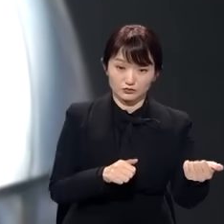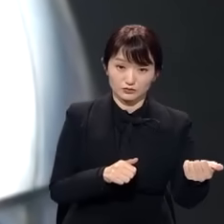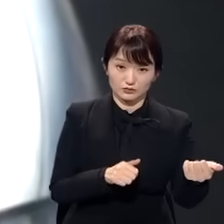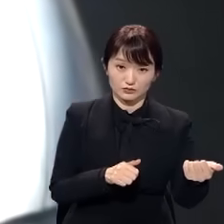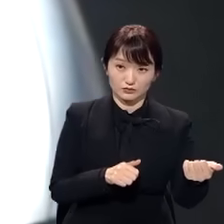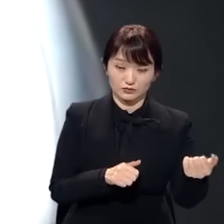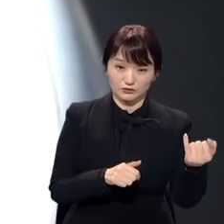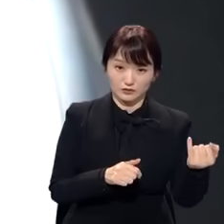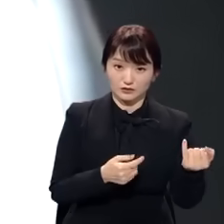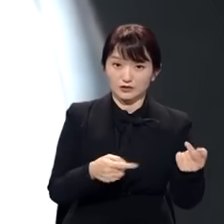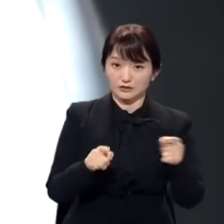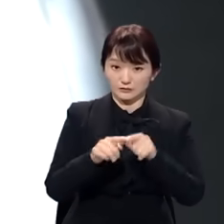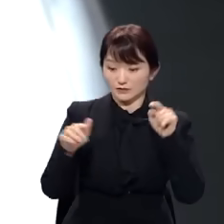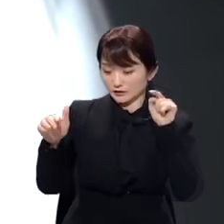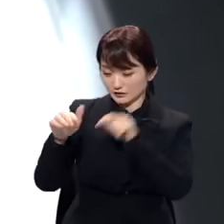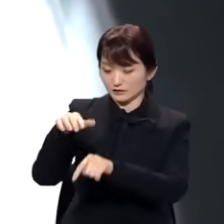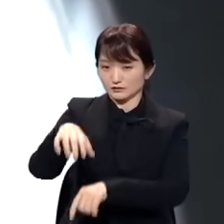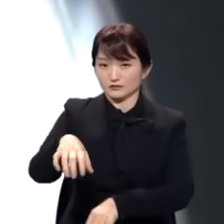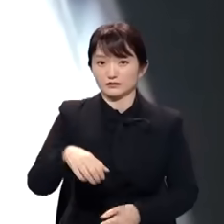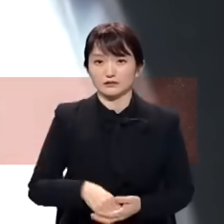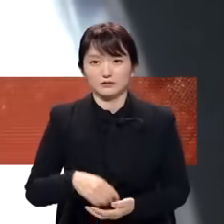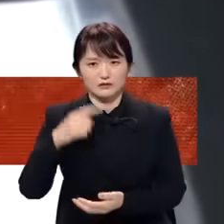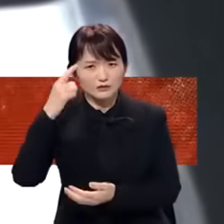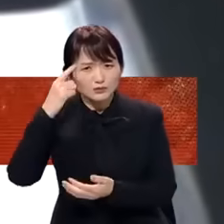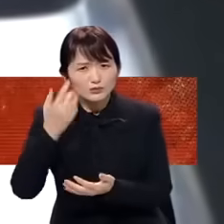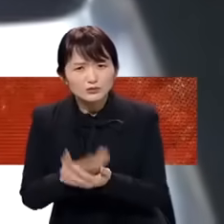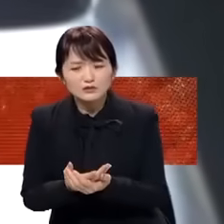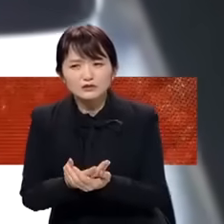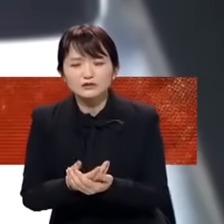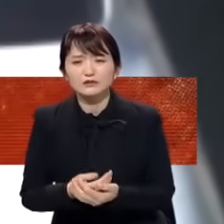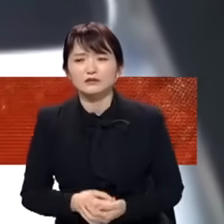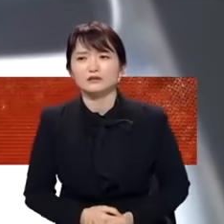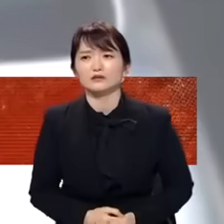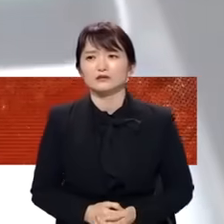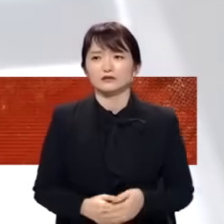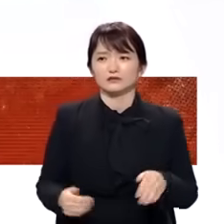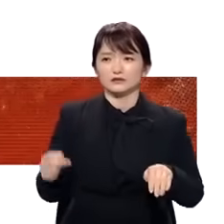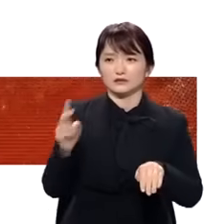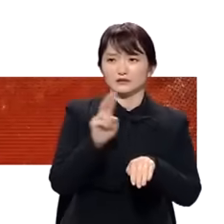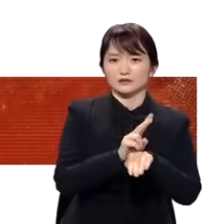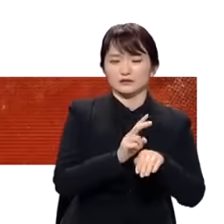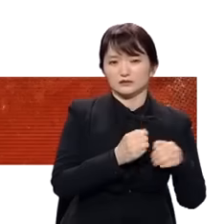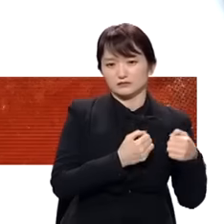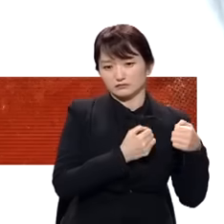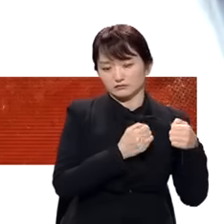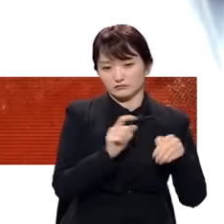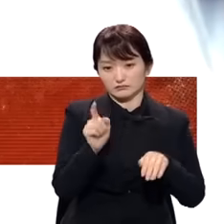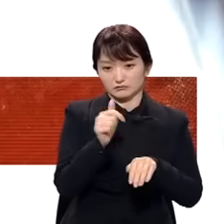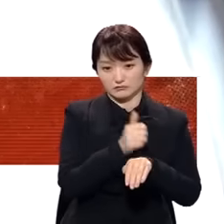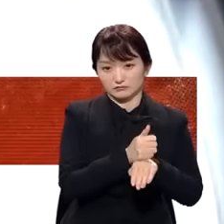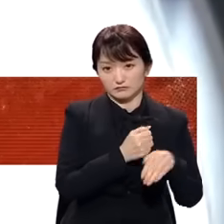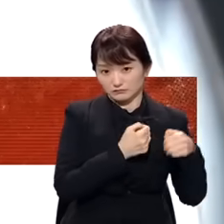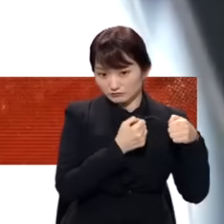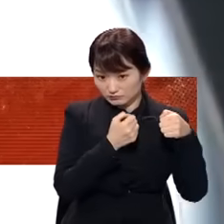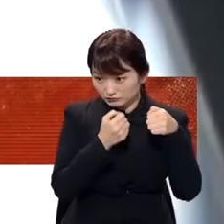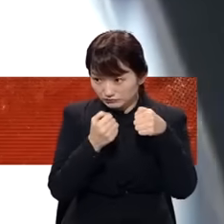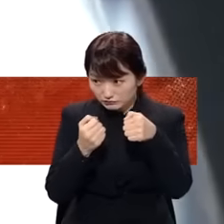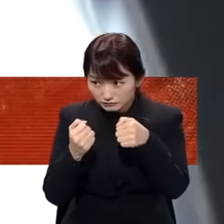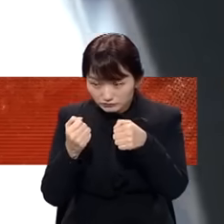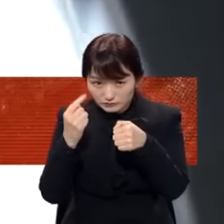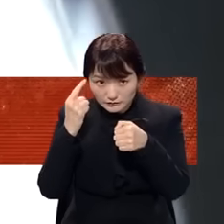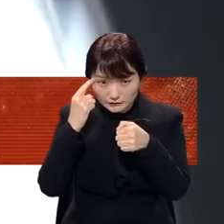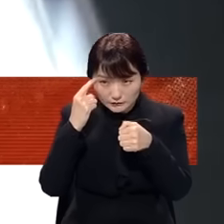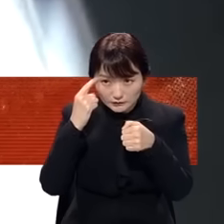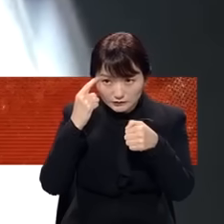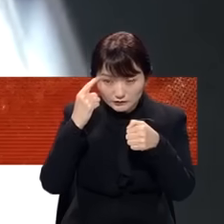해요 근데 굉장히 좀 이렇게 그 충격적인 것이 바로 차를 몰고 갈 때 다른 사람의 눈을 의식을 한 건지 CCTV